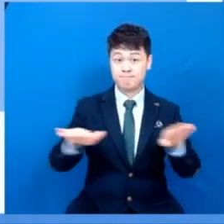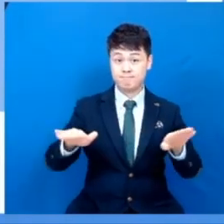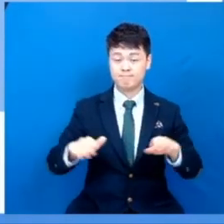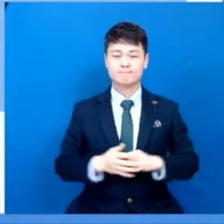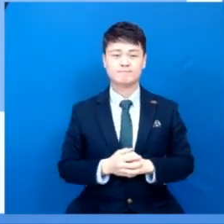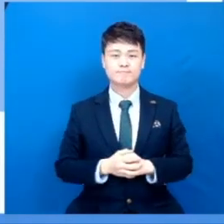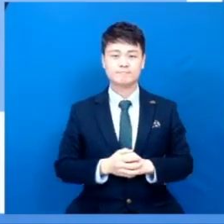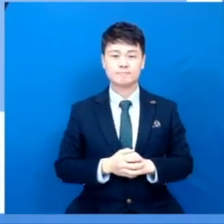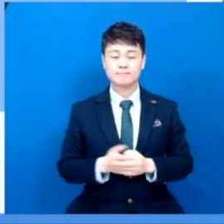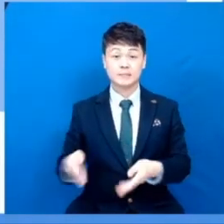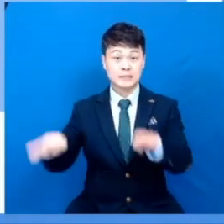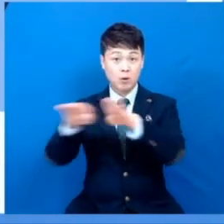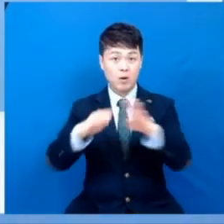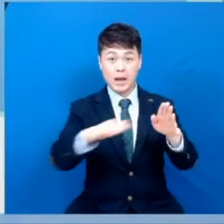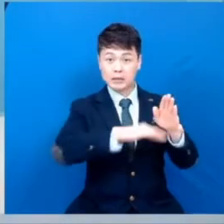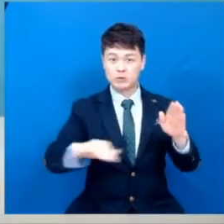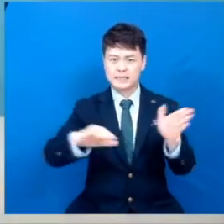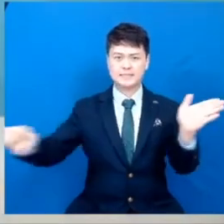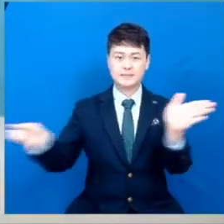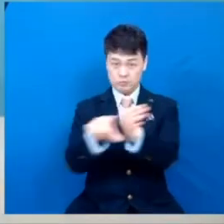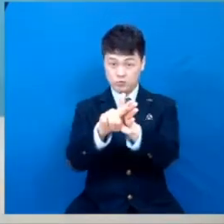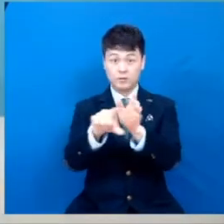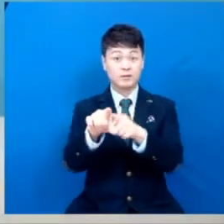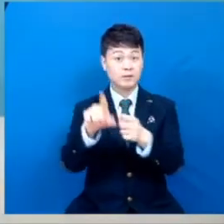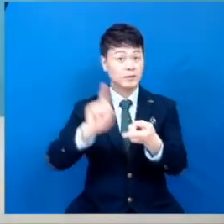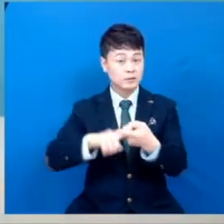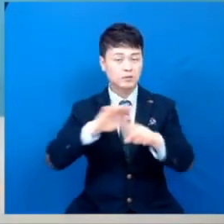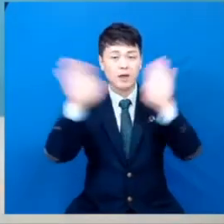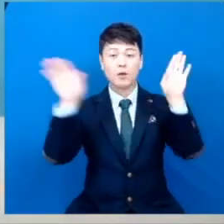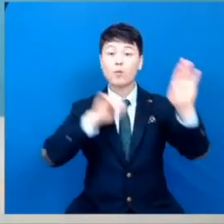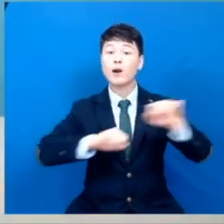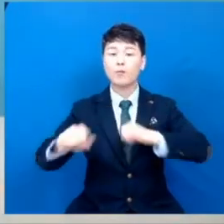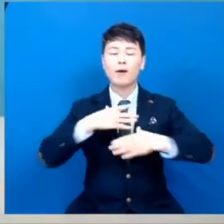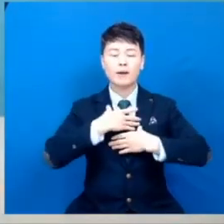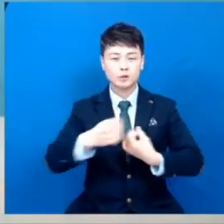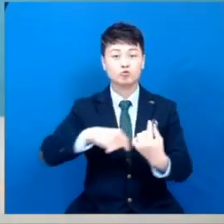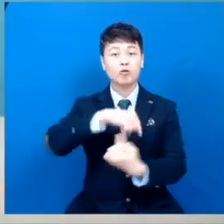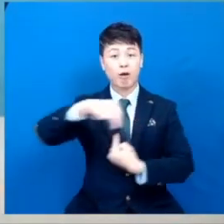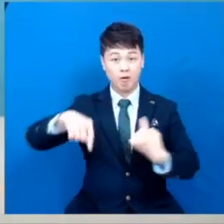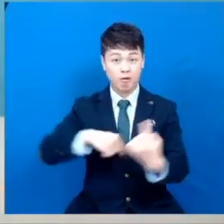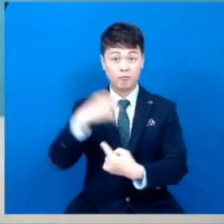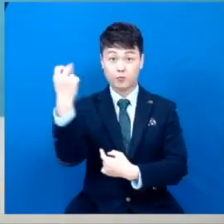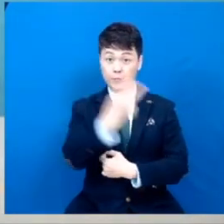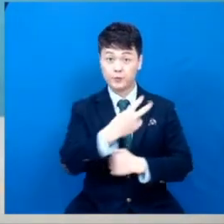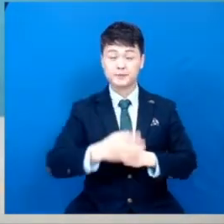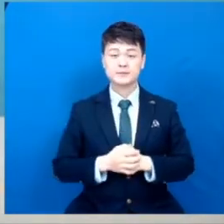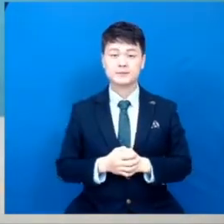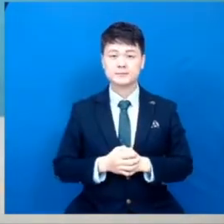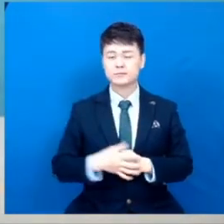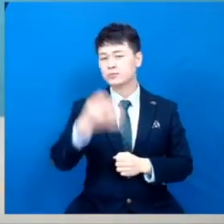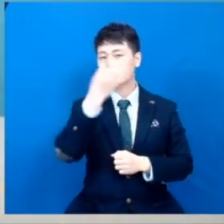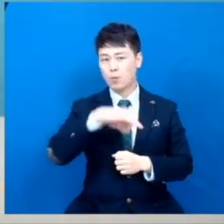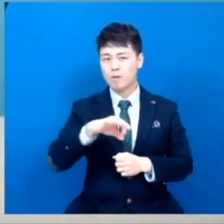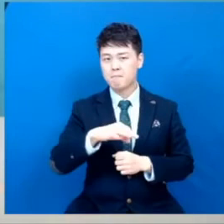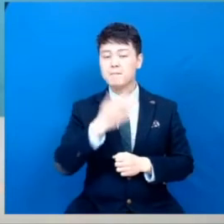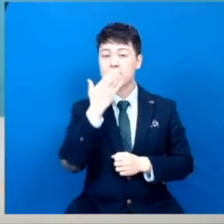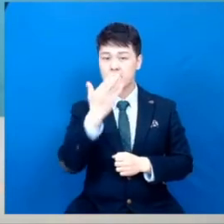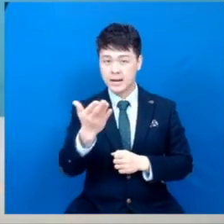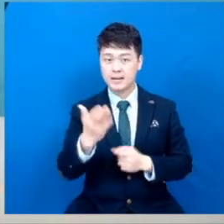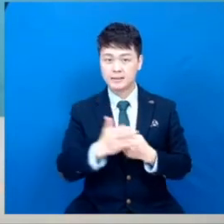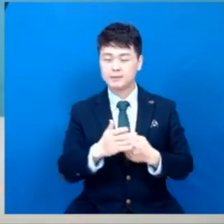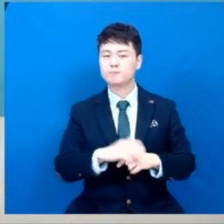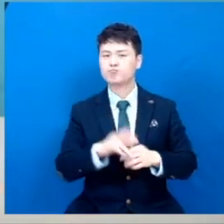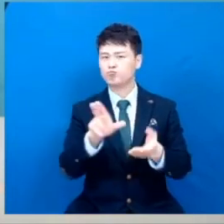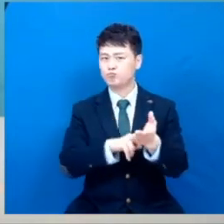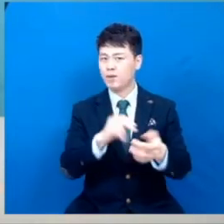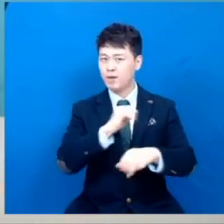기간과 과정에 실내는 나탈 동 사업의 안정적 운영과 함께 효과적인 도전적 행동